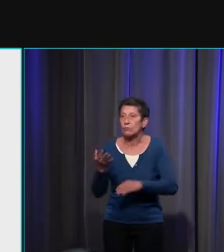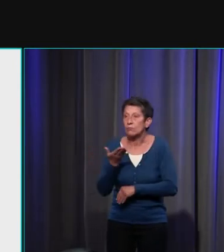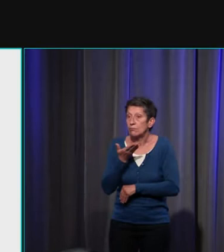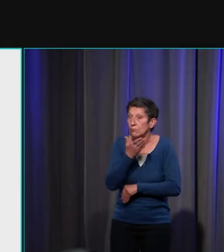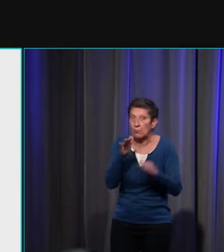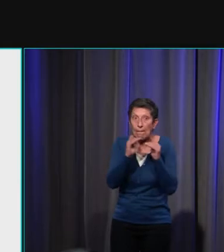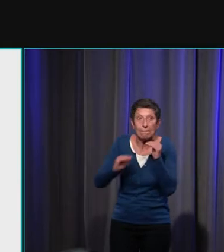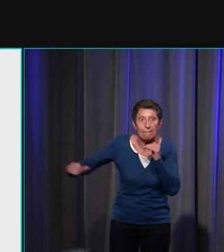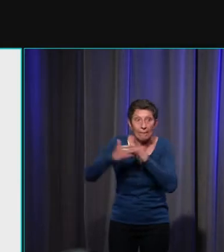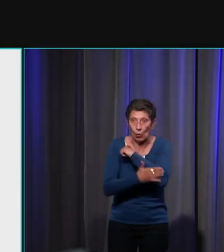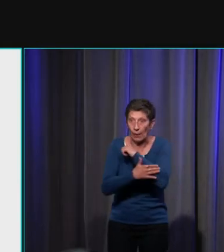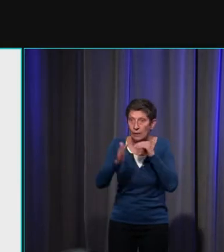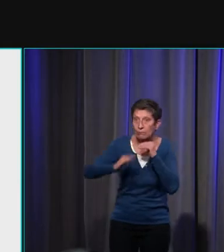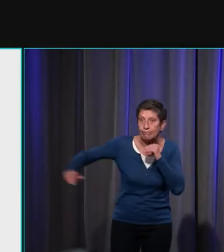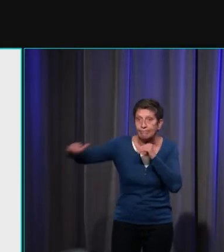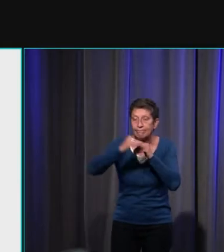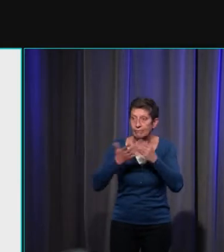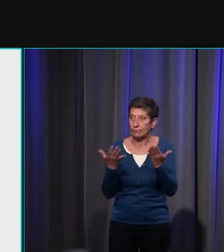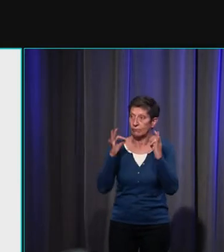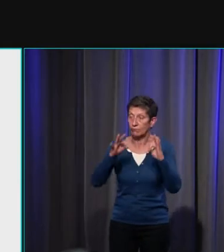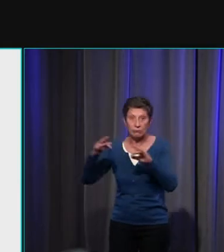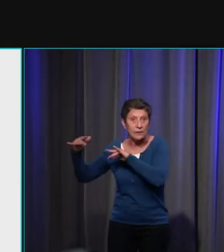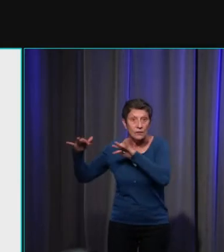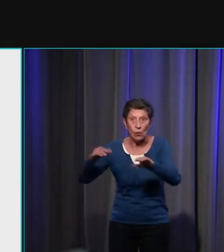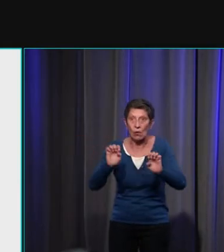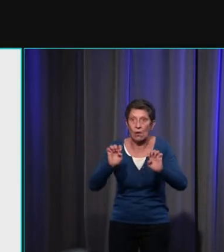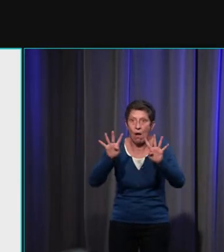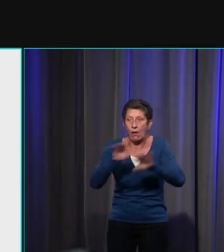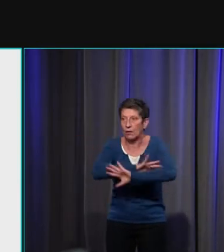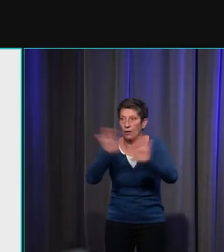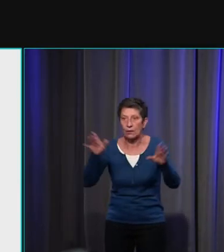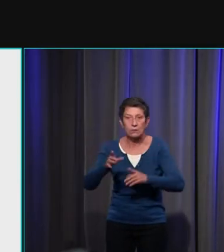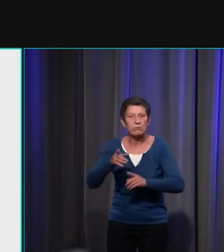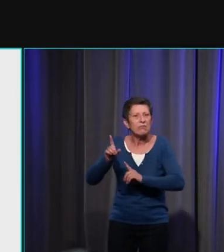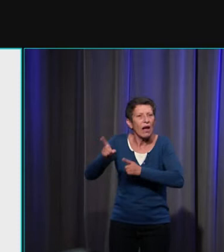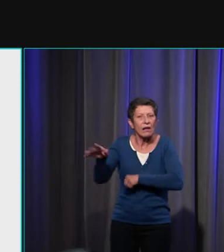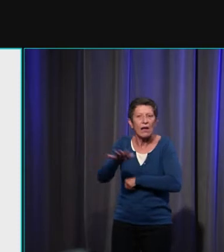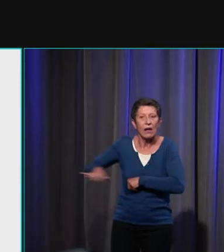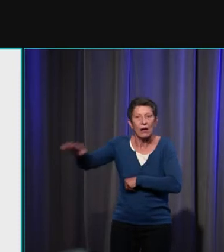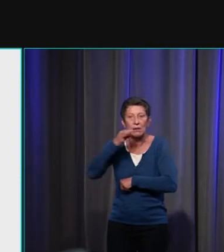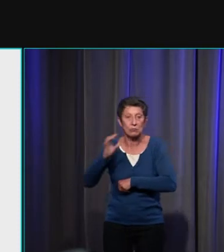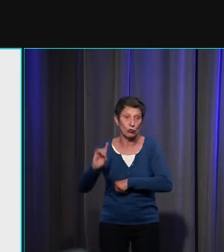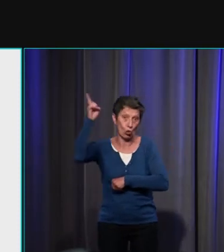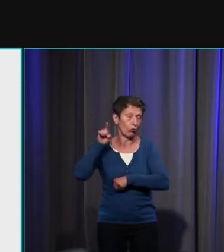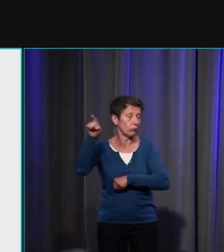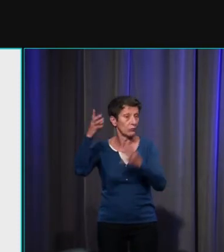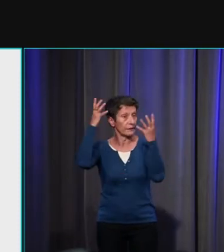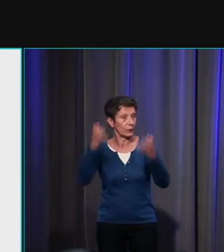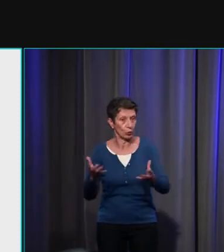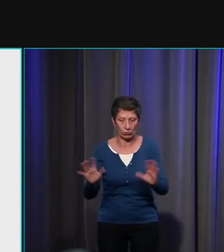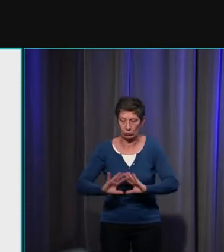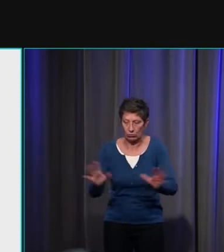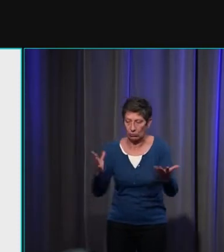campagne et la foulée galvanisé et les guerriers 10 dieuleveult 12 volts